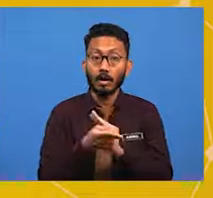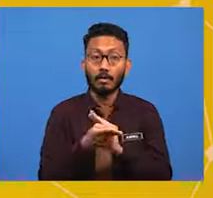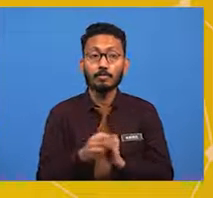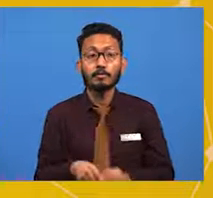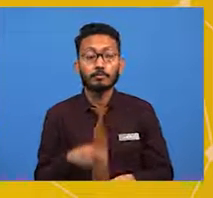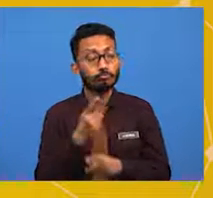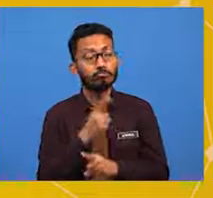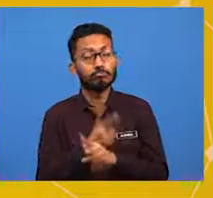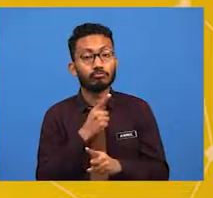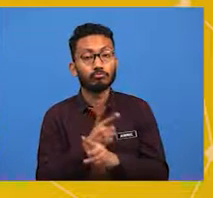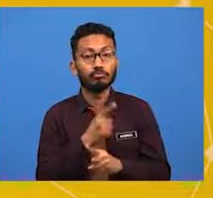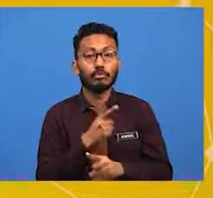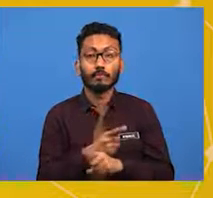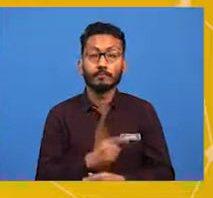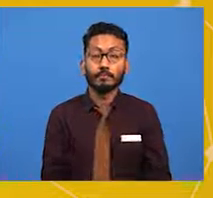Tepat sekali murid-murid.